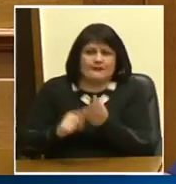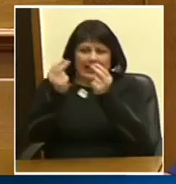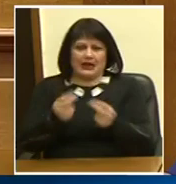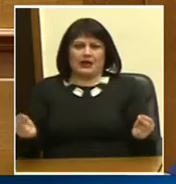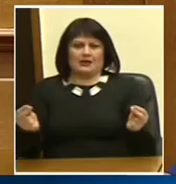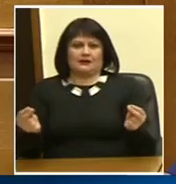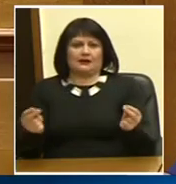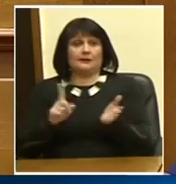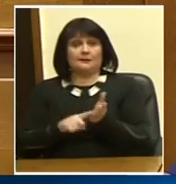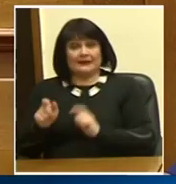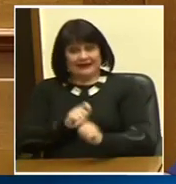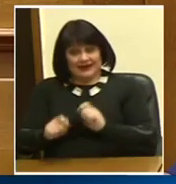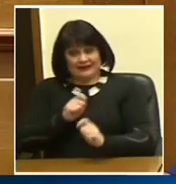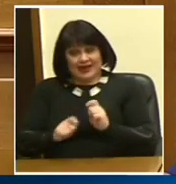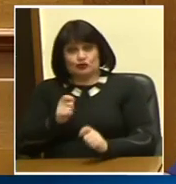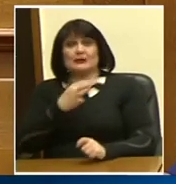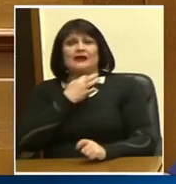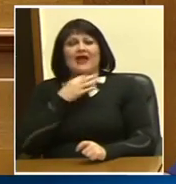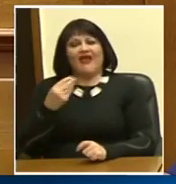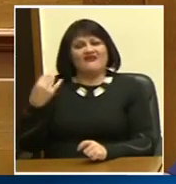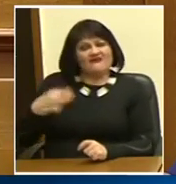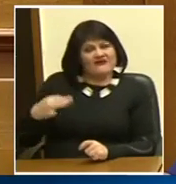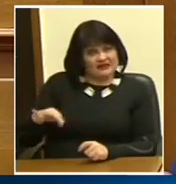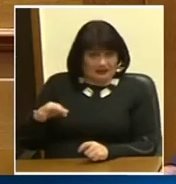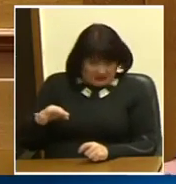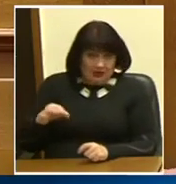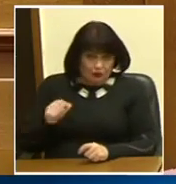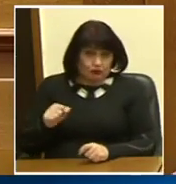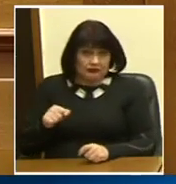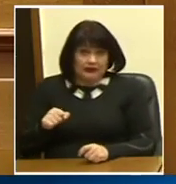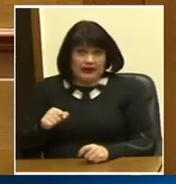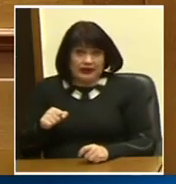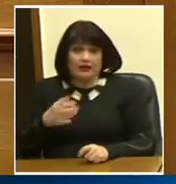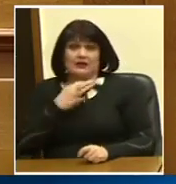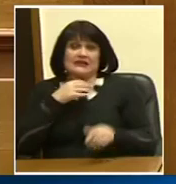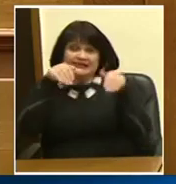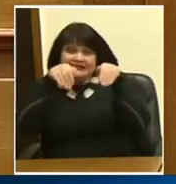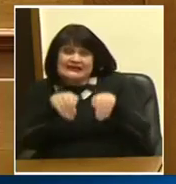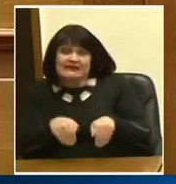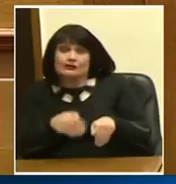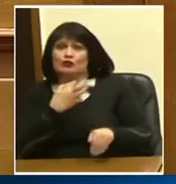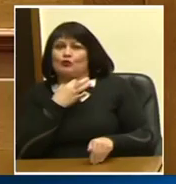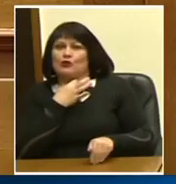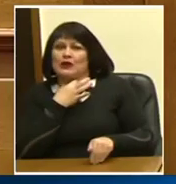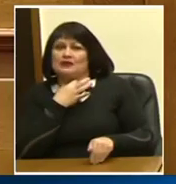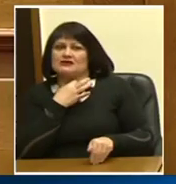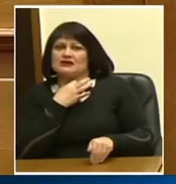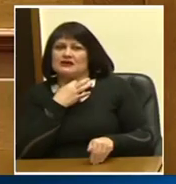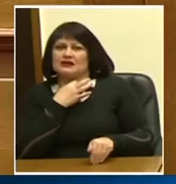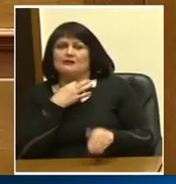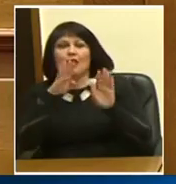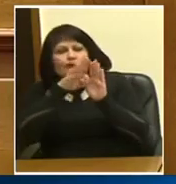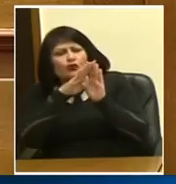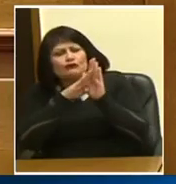Πρέπει να διαμορφώσουμε με την αναγκαία ευαισθησία και τον απαιτούμενο σεβασμό όρους και